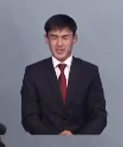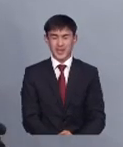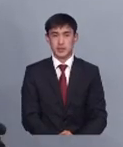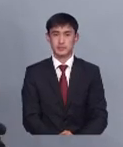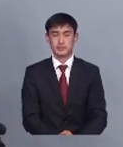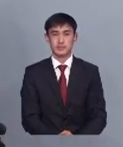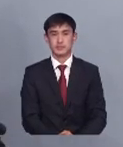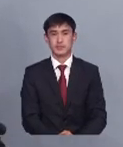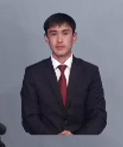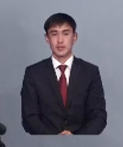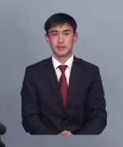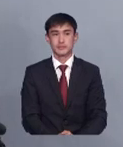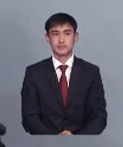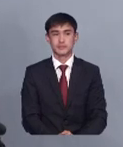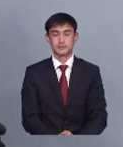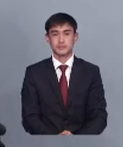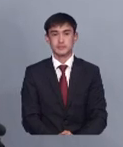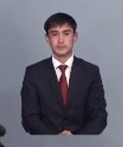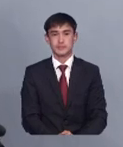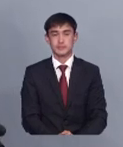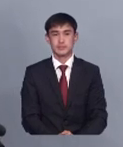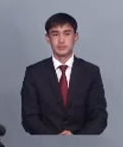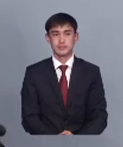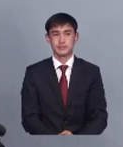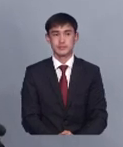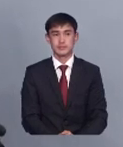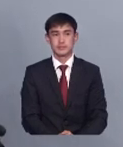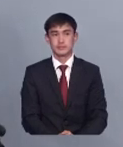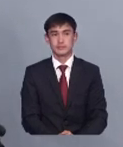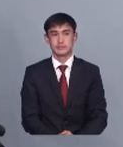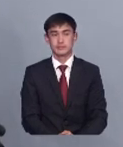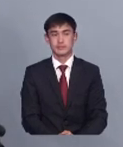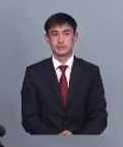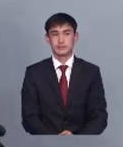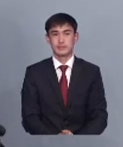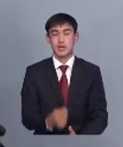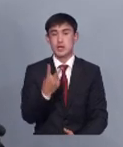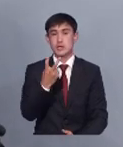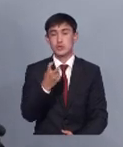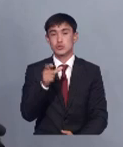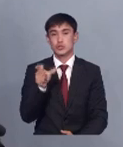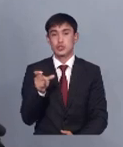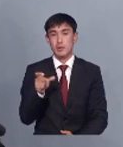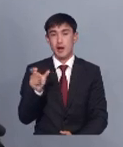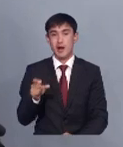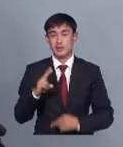кезде сөйтуші ұншылықты айту керек. Содан кейін үйімізде 220 вольт болатын